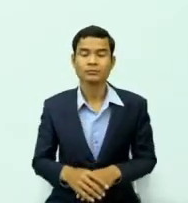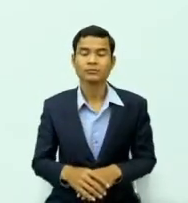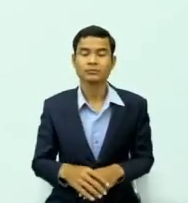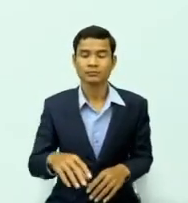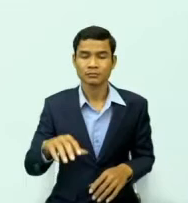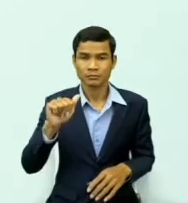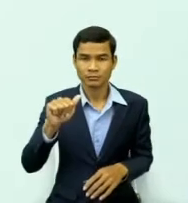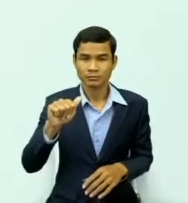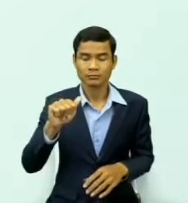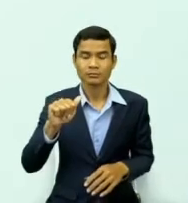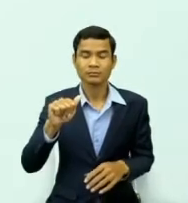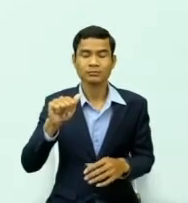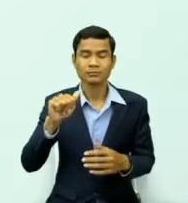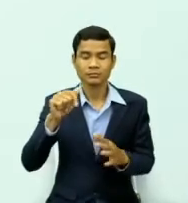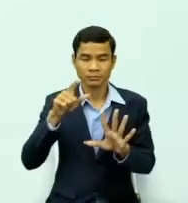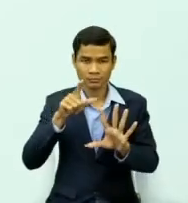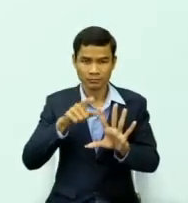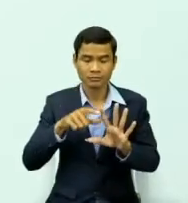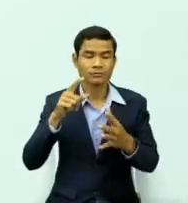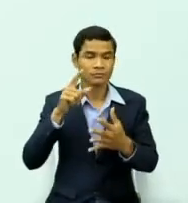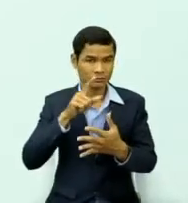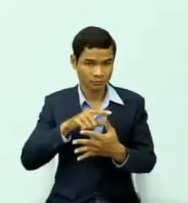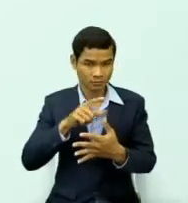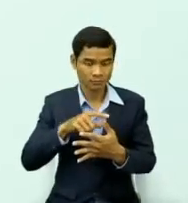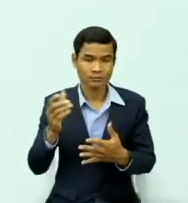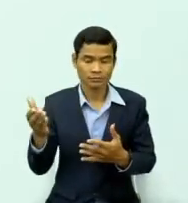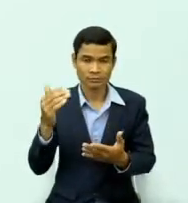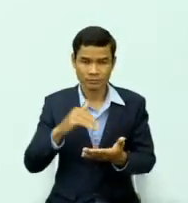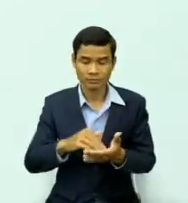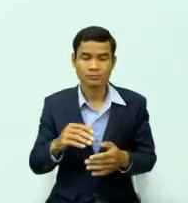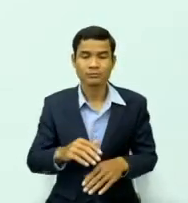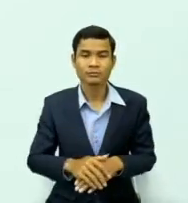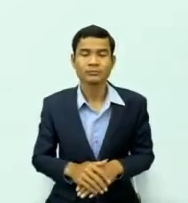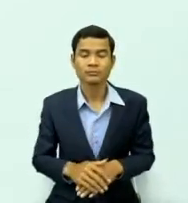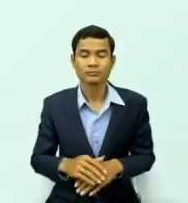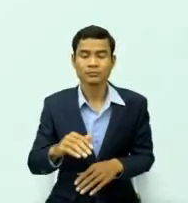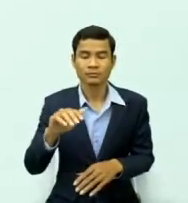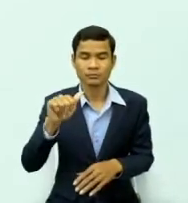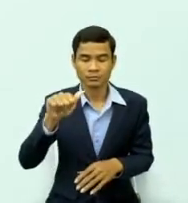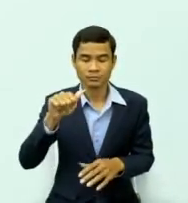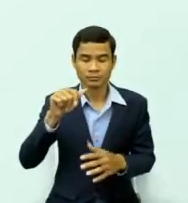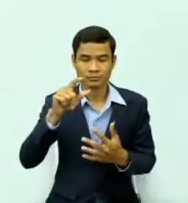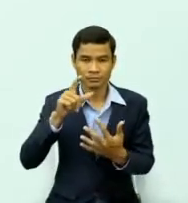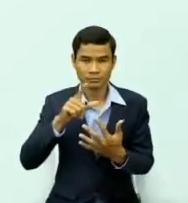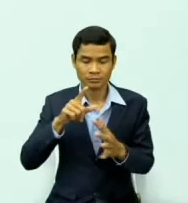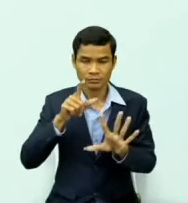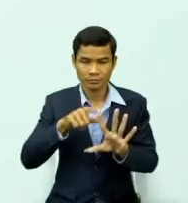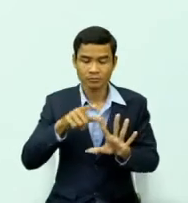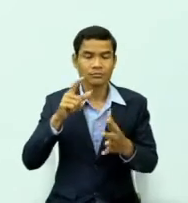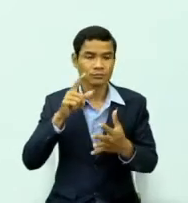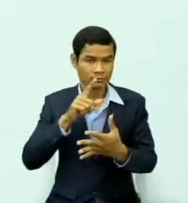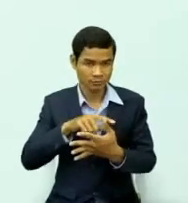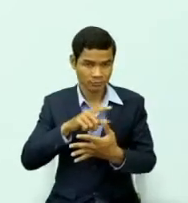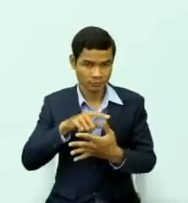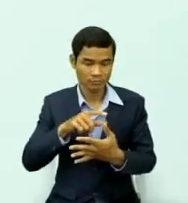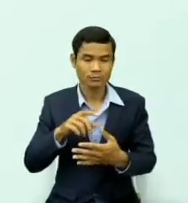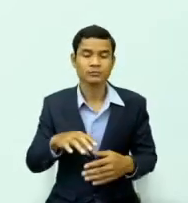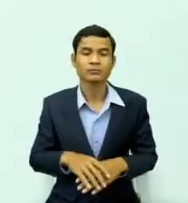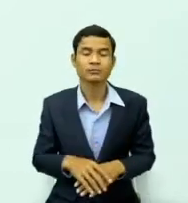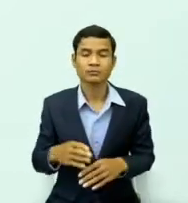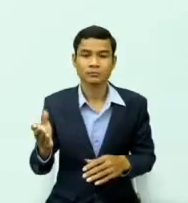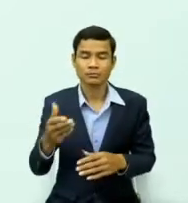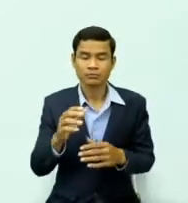nho ó nho chà chữ án mà đòn tiết nho ó nho